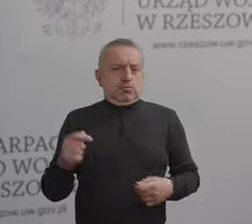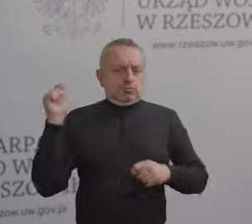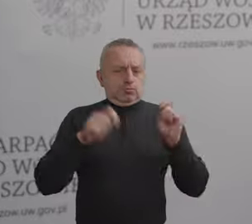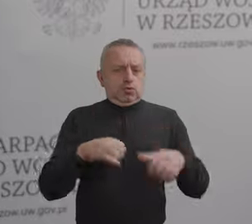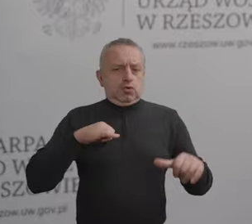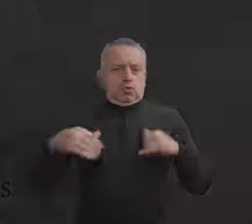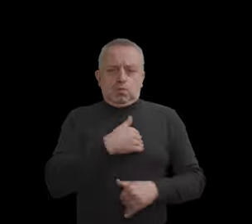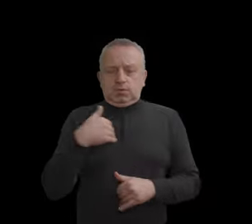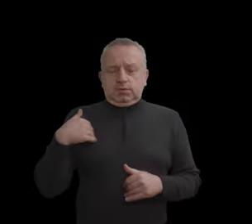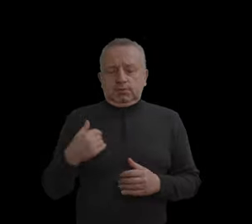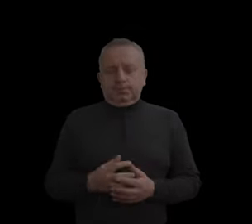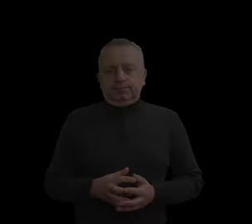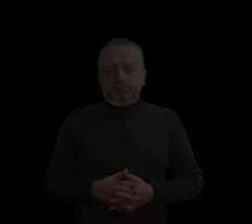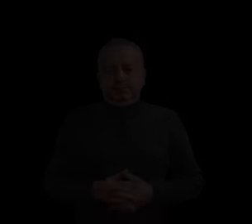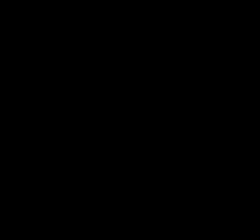rządu polskiego.